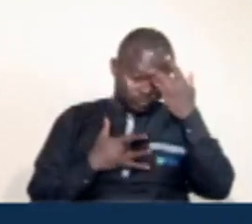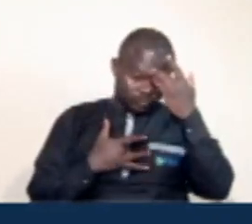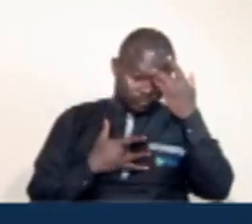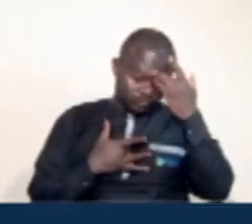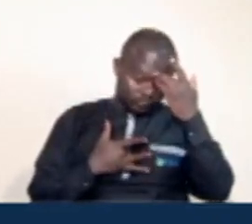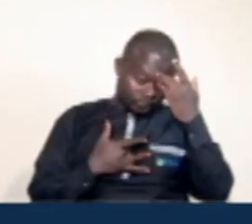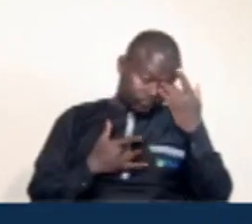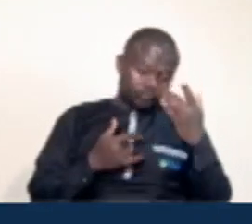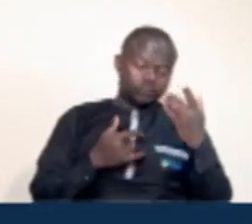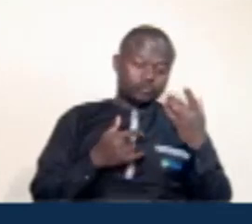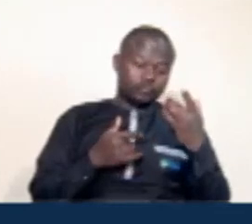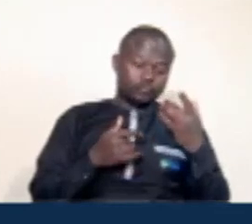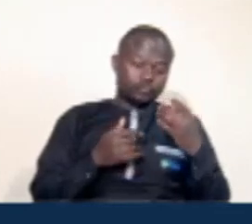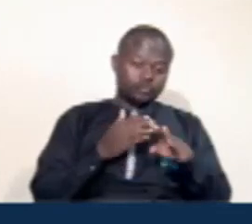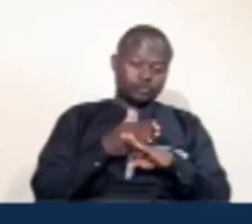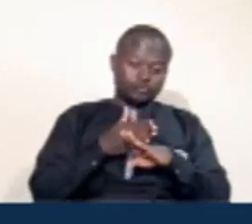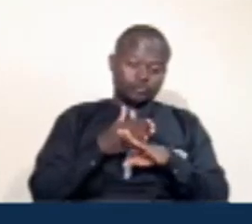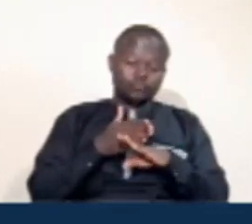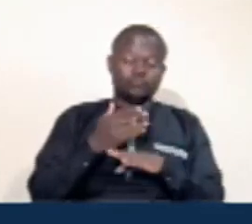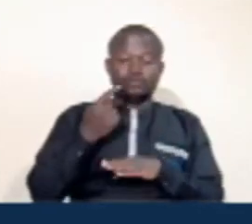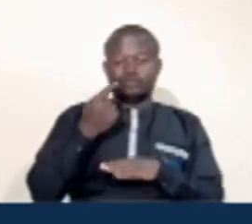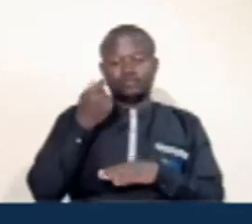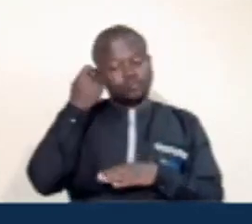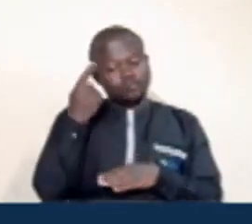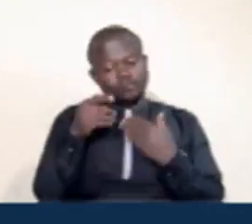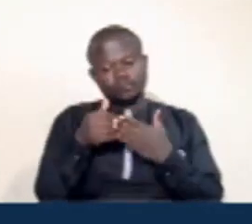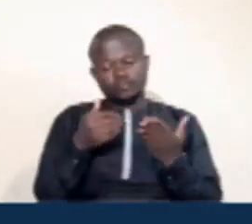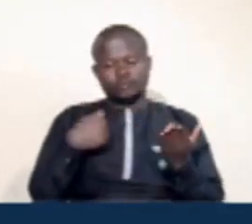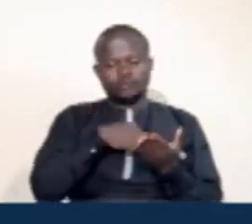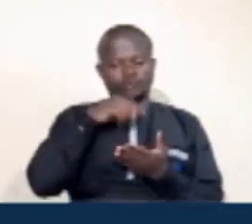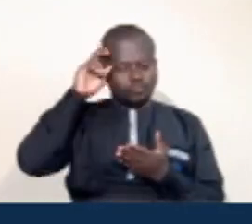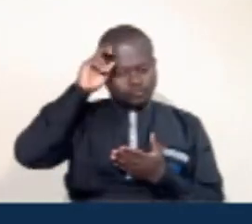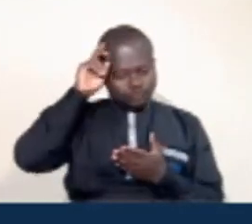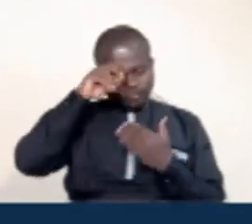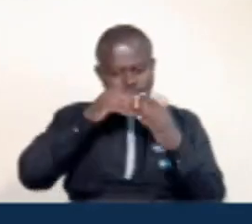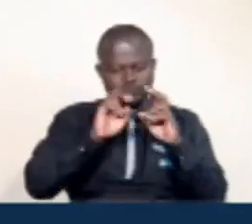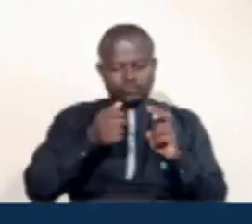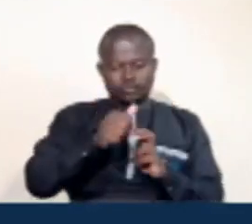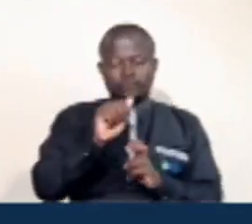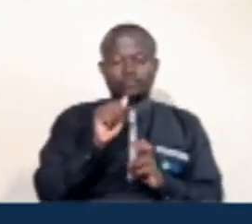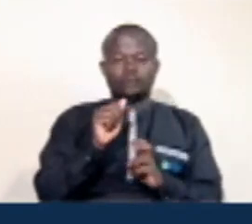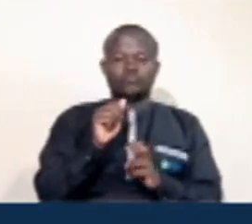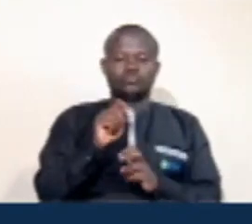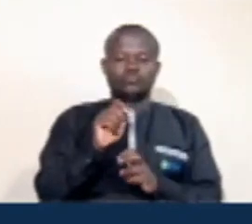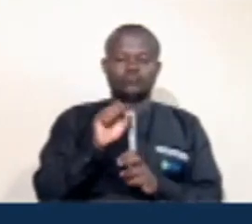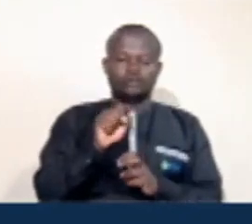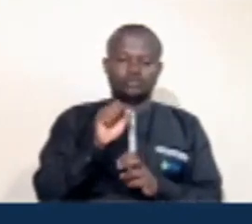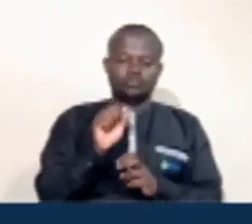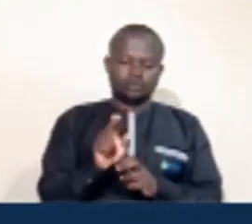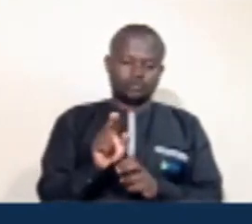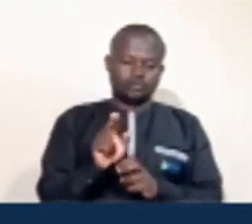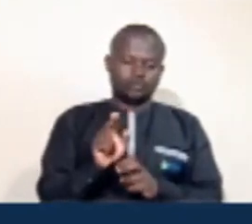kuba transplant ya konea. So ndumva ko iyo tissue konea tissue